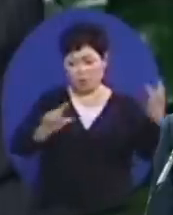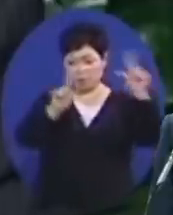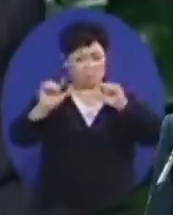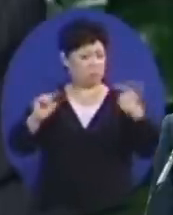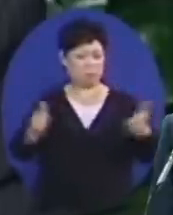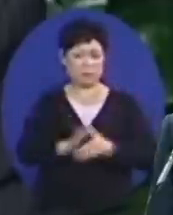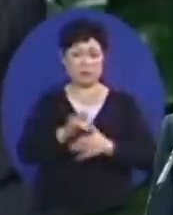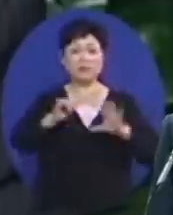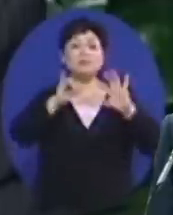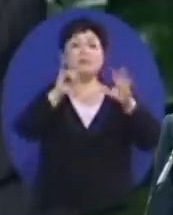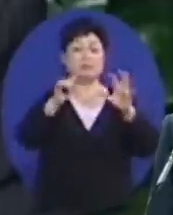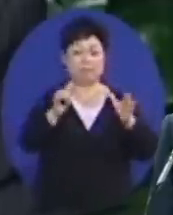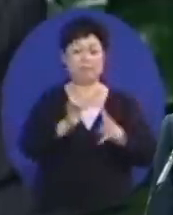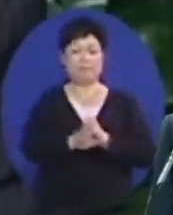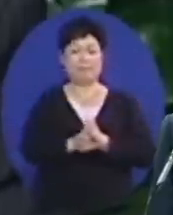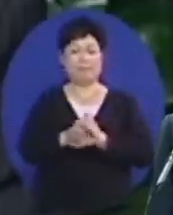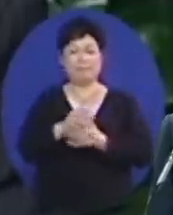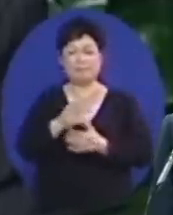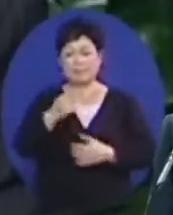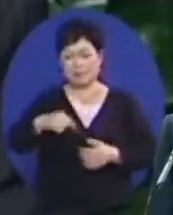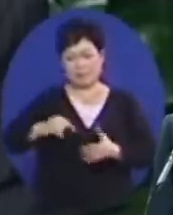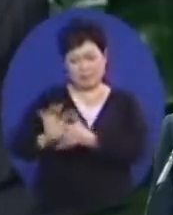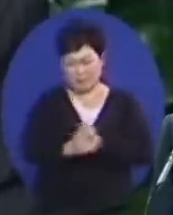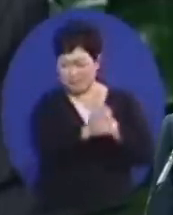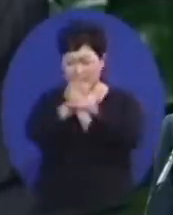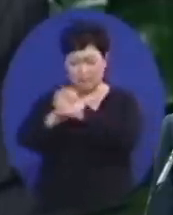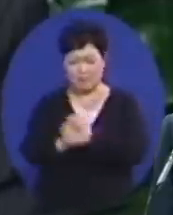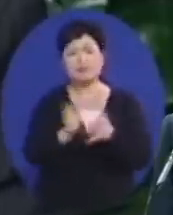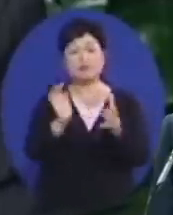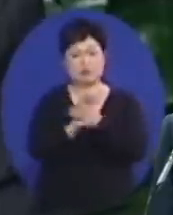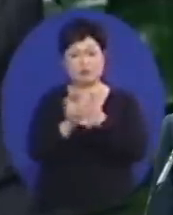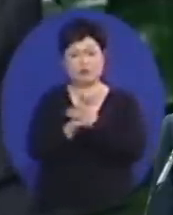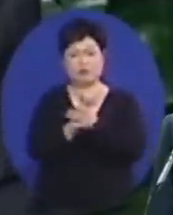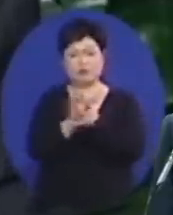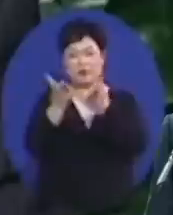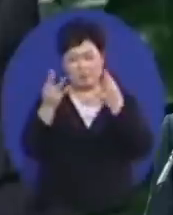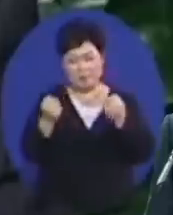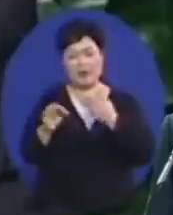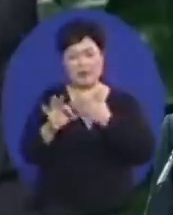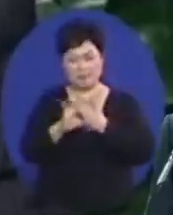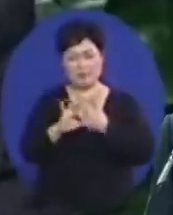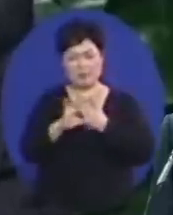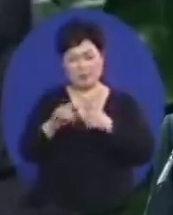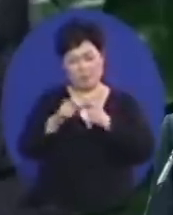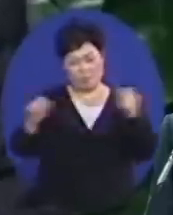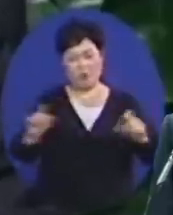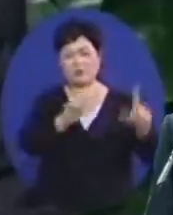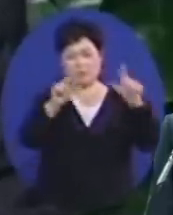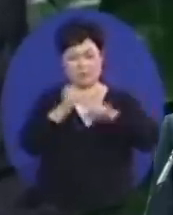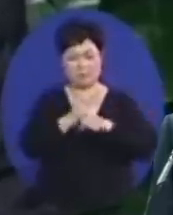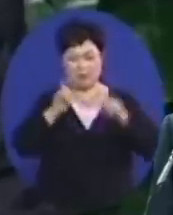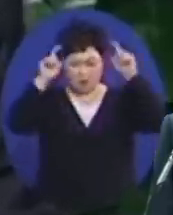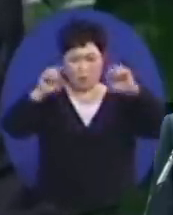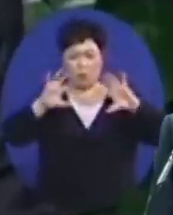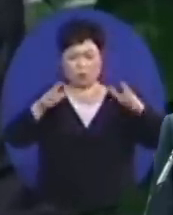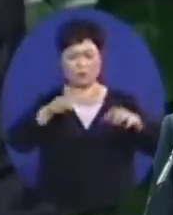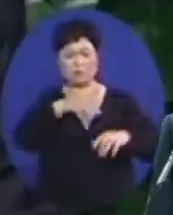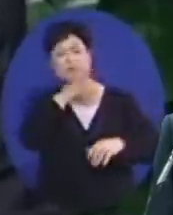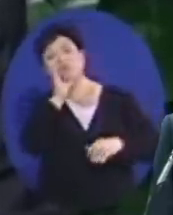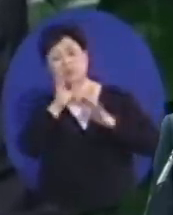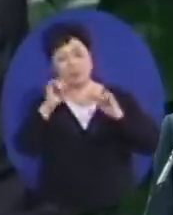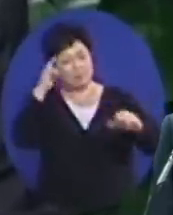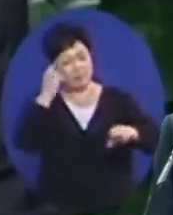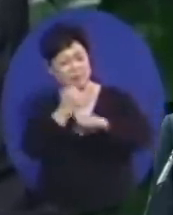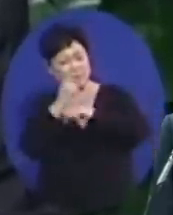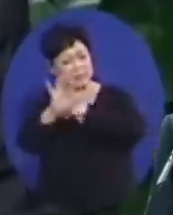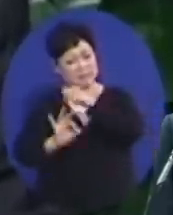이 세상에 다정한 친구가 많으면 오래 산다는 결론이 나왔습니다. 호주에서 노인들을 대상으로 10년간